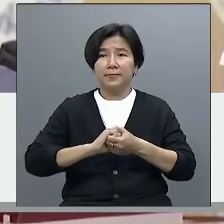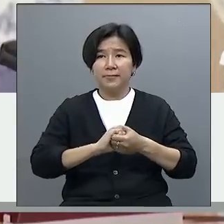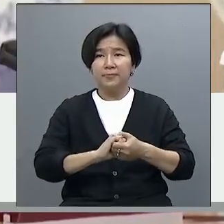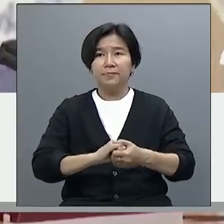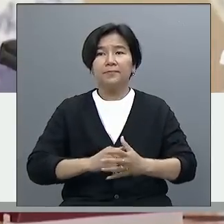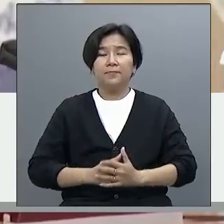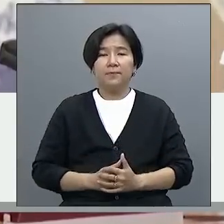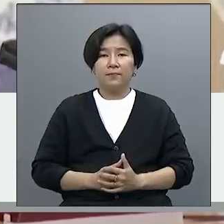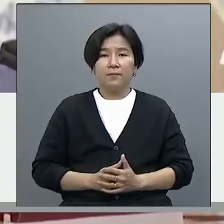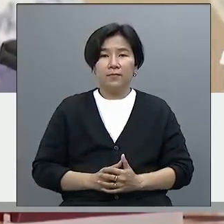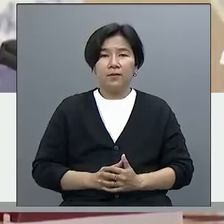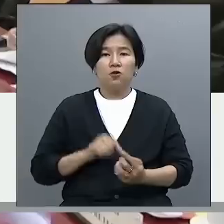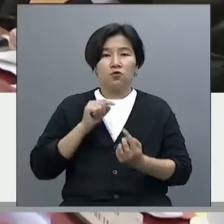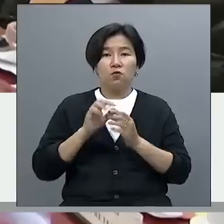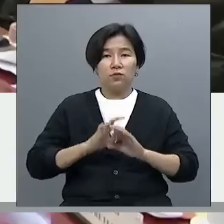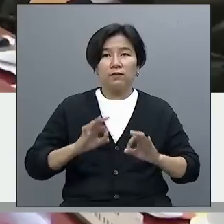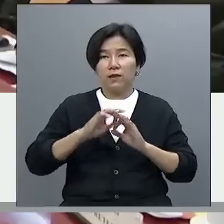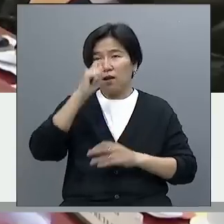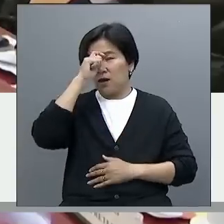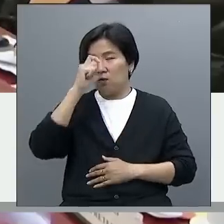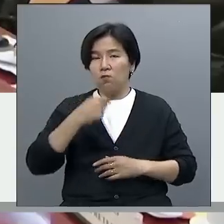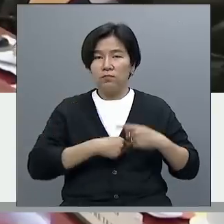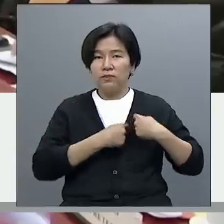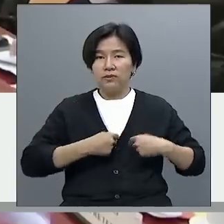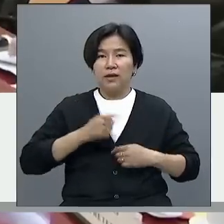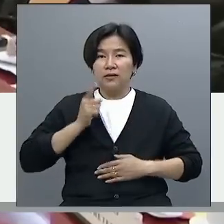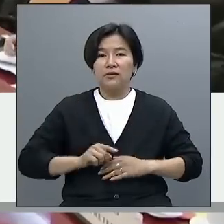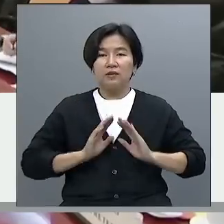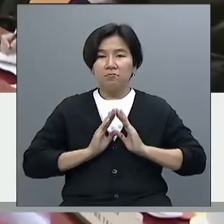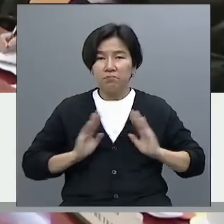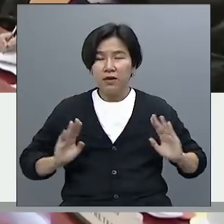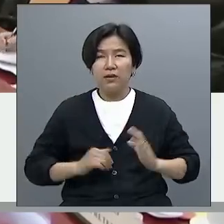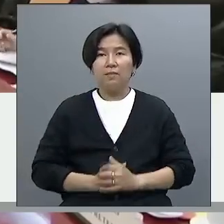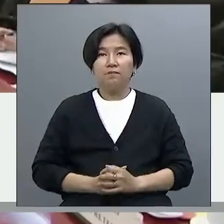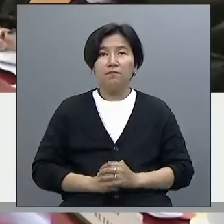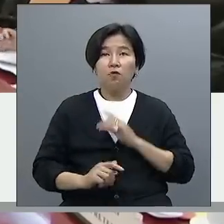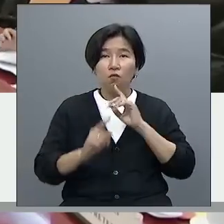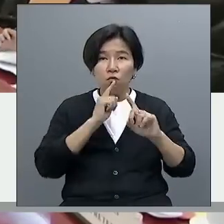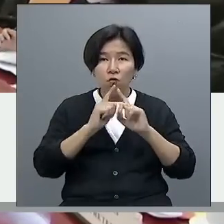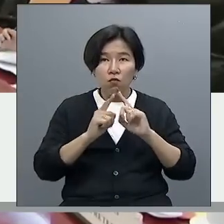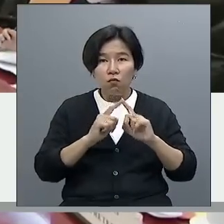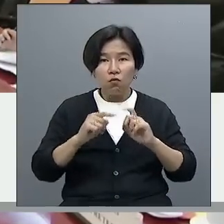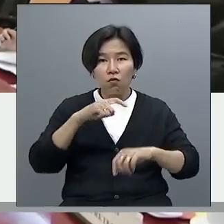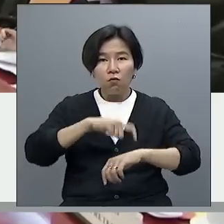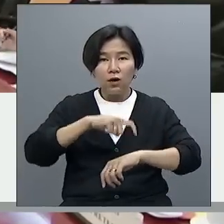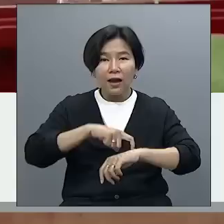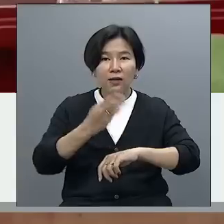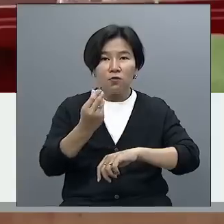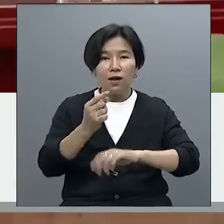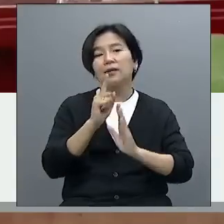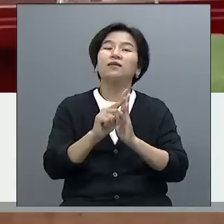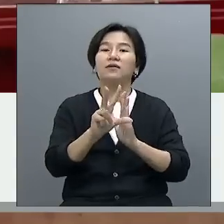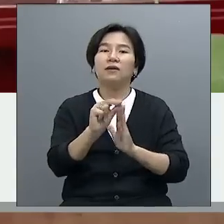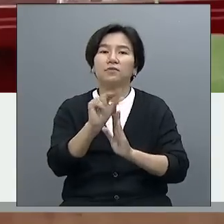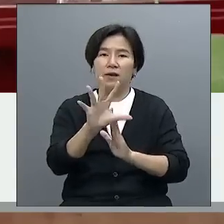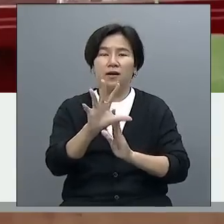อยู่บนพื้นฐานของการเคารพและจริงใจต่อกันค่ะการพูดคุยที่คุณผู้ชมเห็นค่ะเขาใช้เวลากันไปประมาณ 35นาที